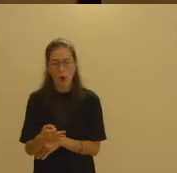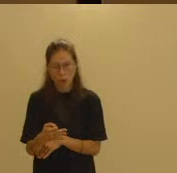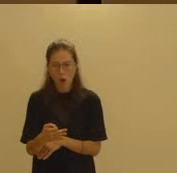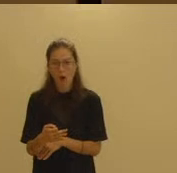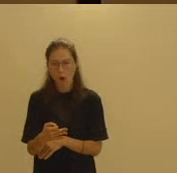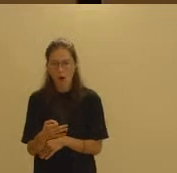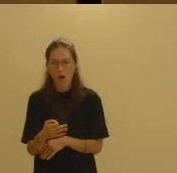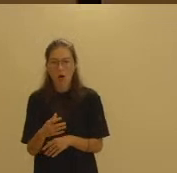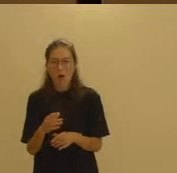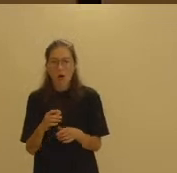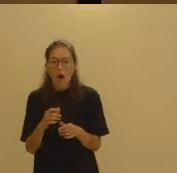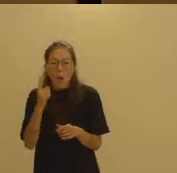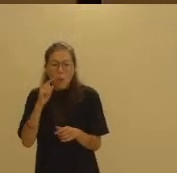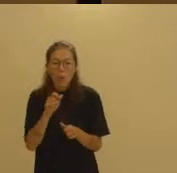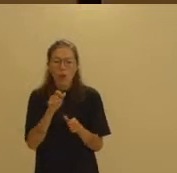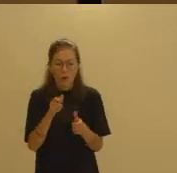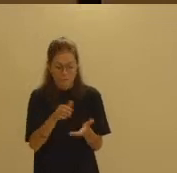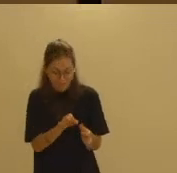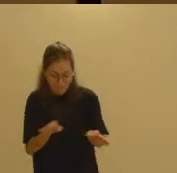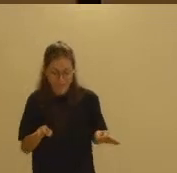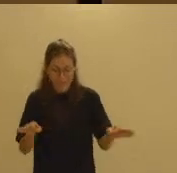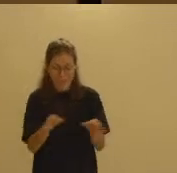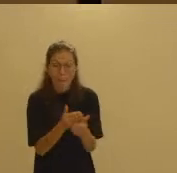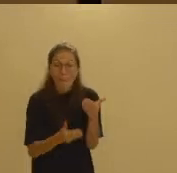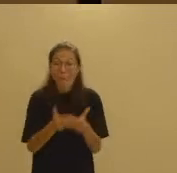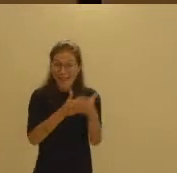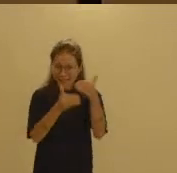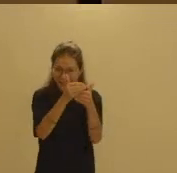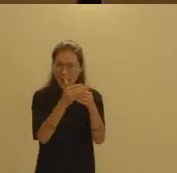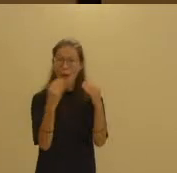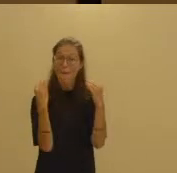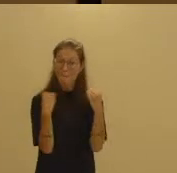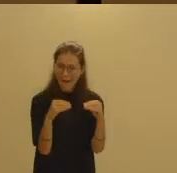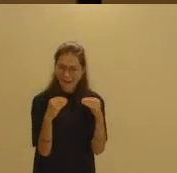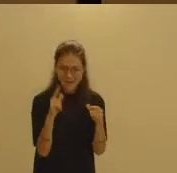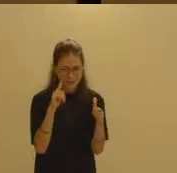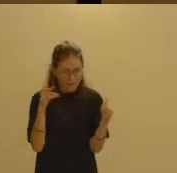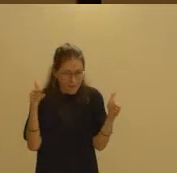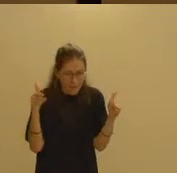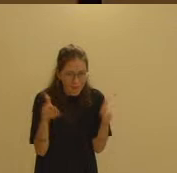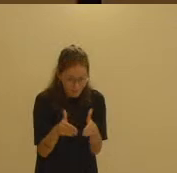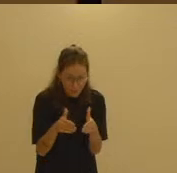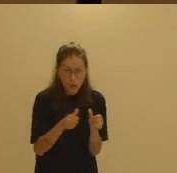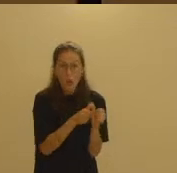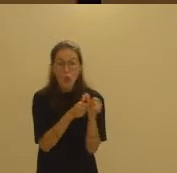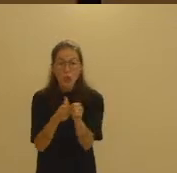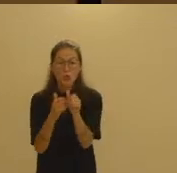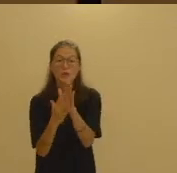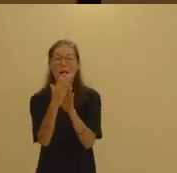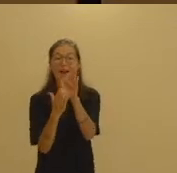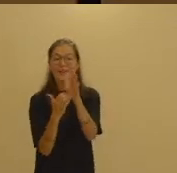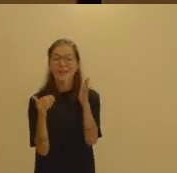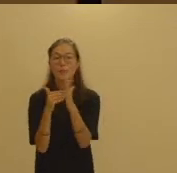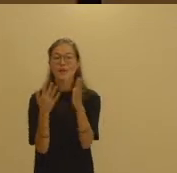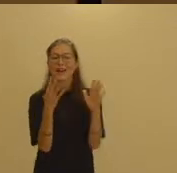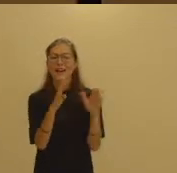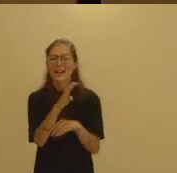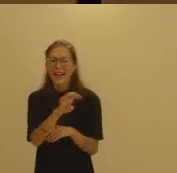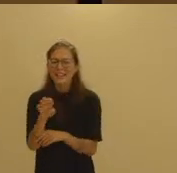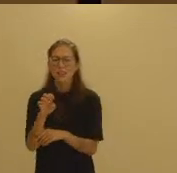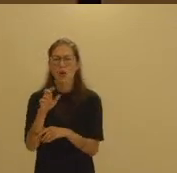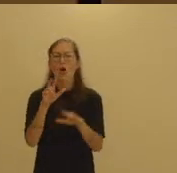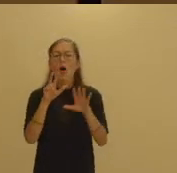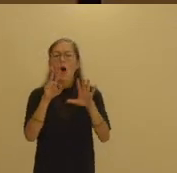foncière sur les propriétés bâties des magasins et boutiques au sens de l'article 1498. Alors, je crois que c'est pour